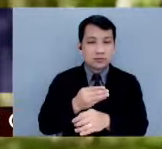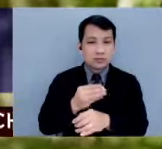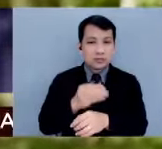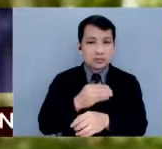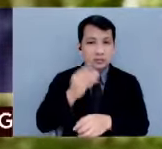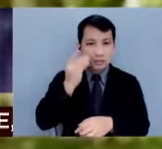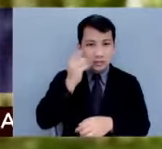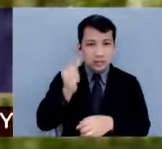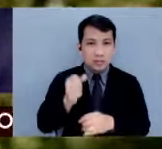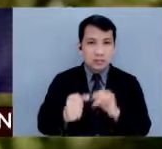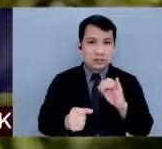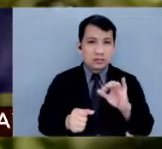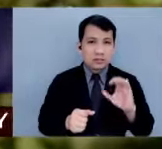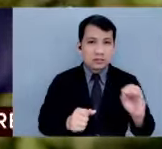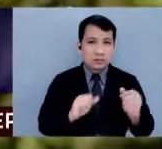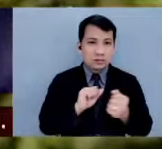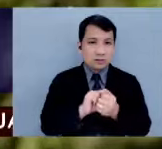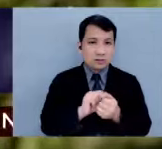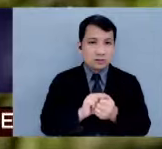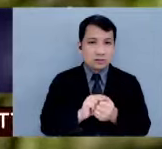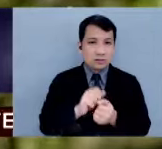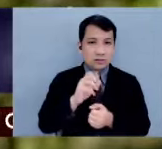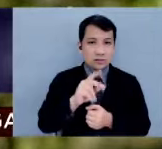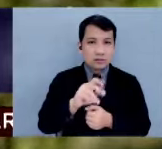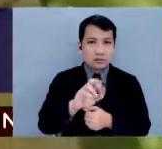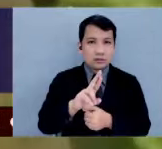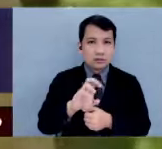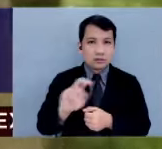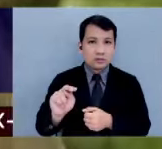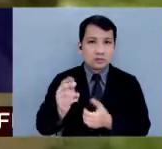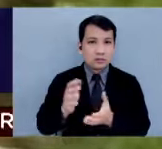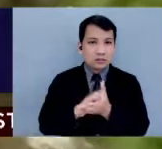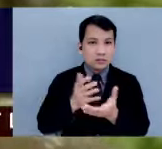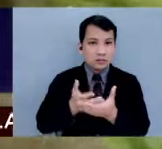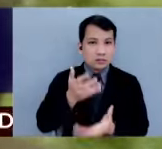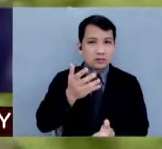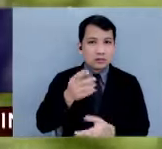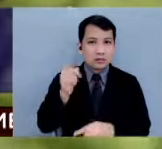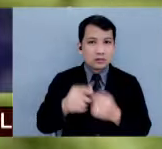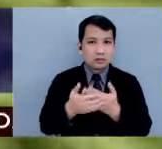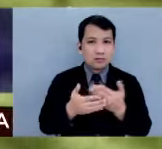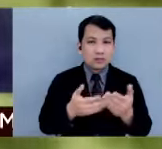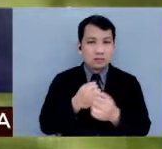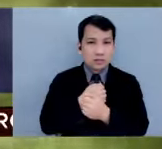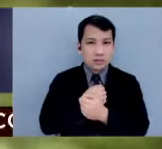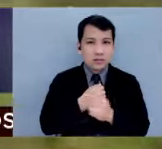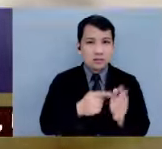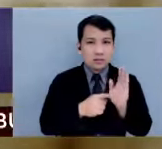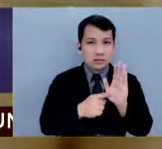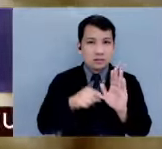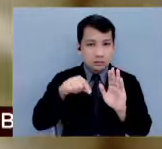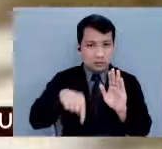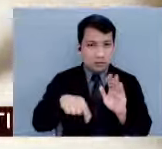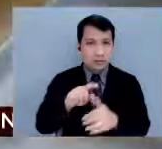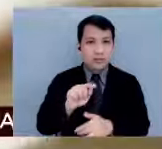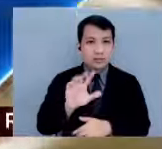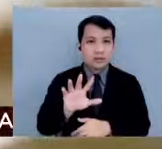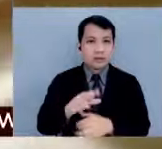Iyo featuring ang Snorin. Sumikat sila sa seryeng Can't Buy Me Love na napapanood dito sa TV5.